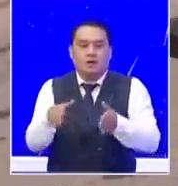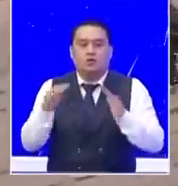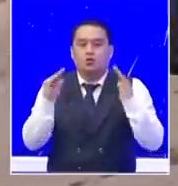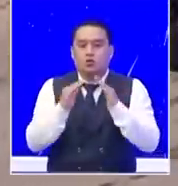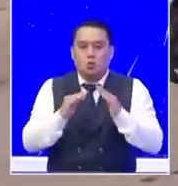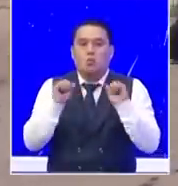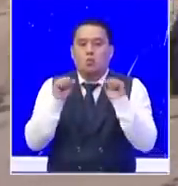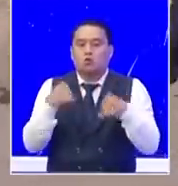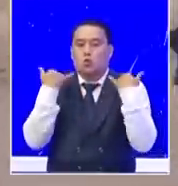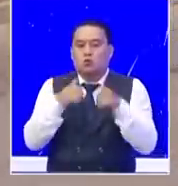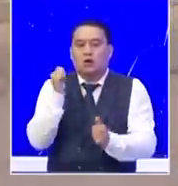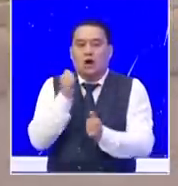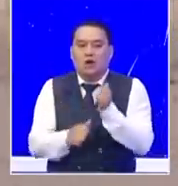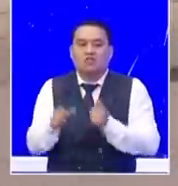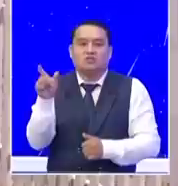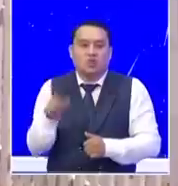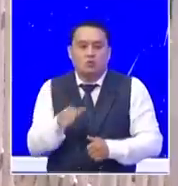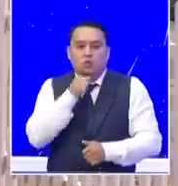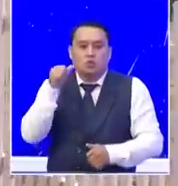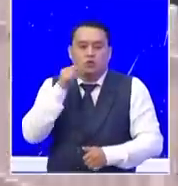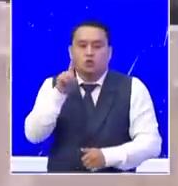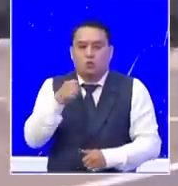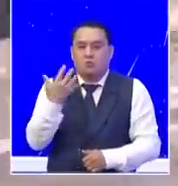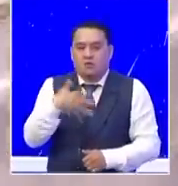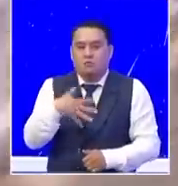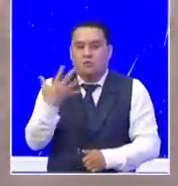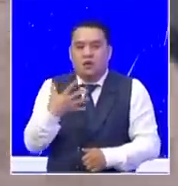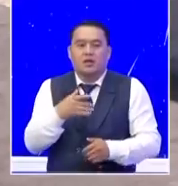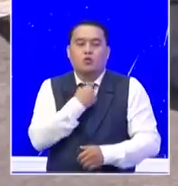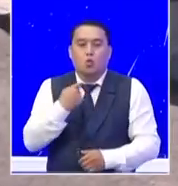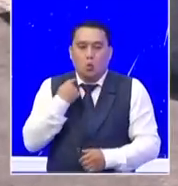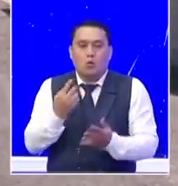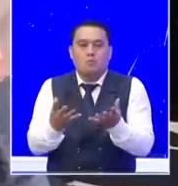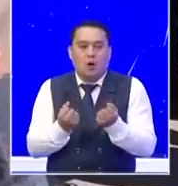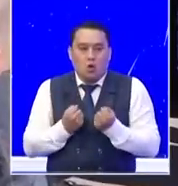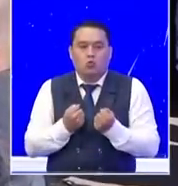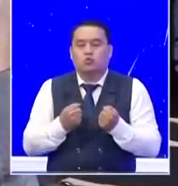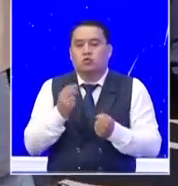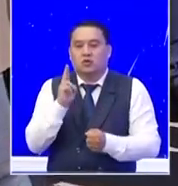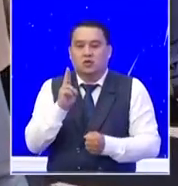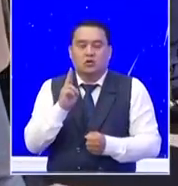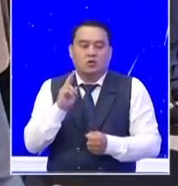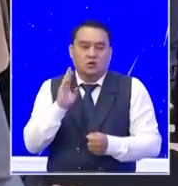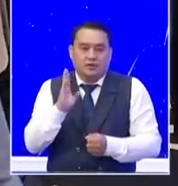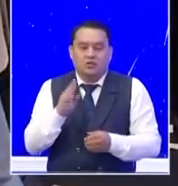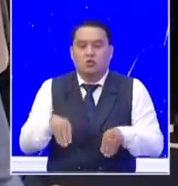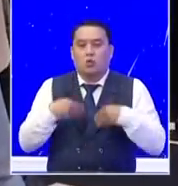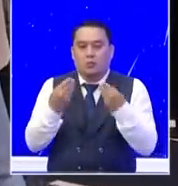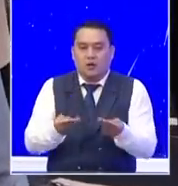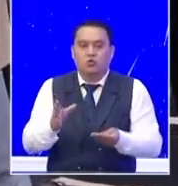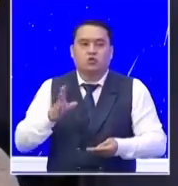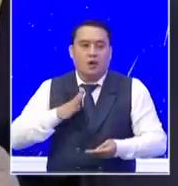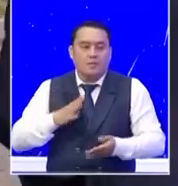домов могут удивить каждого. В прошлом году 155 семей Талдыкургана уже получили свои заветные ключи от собственной